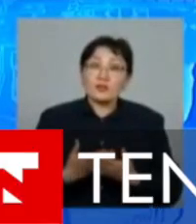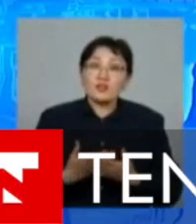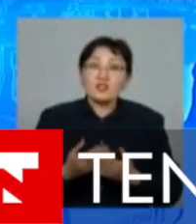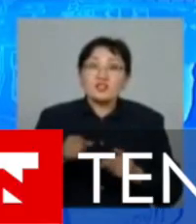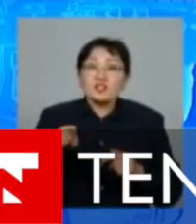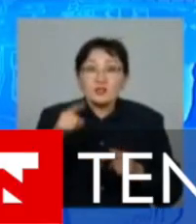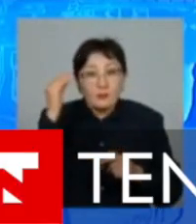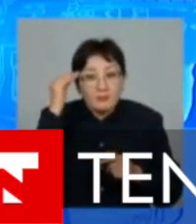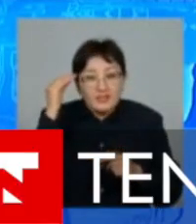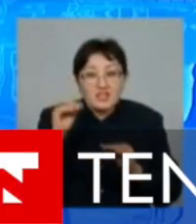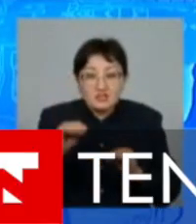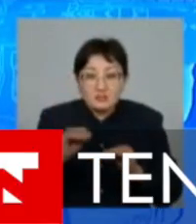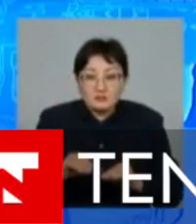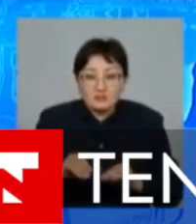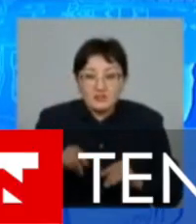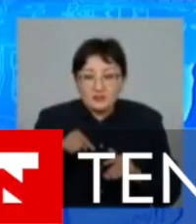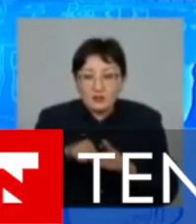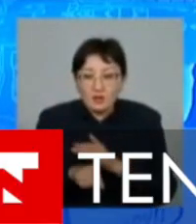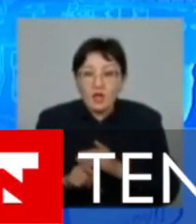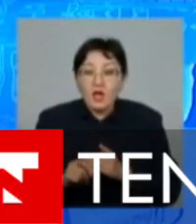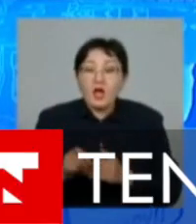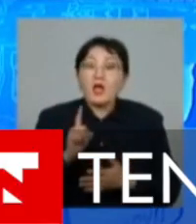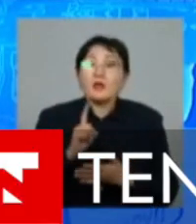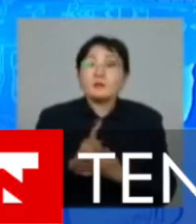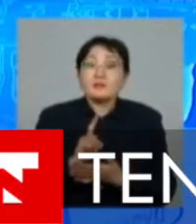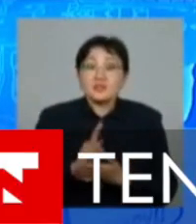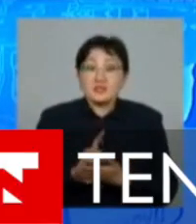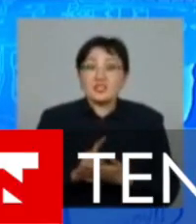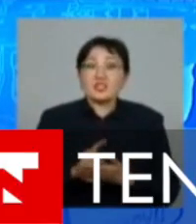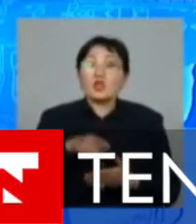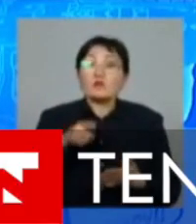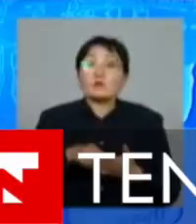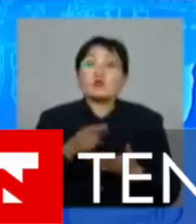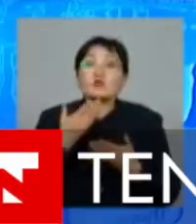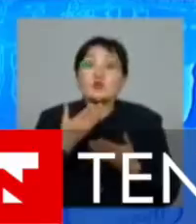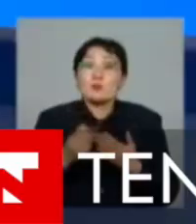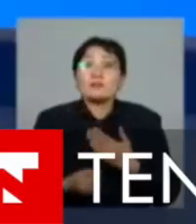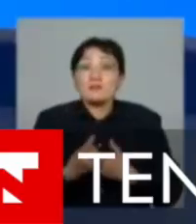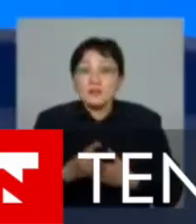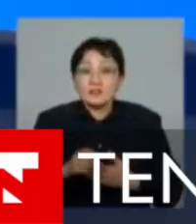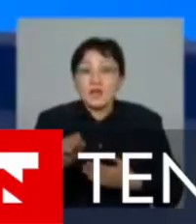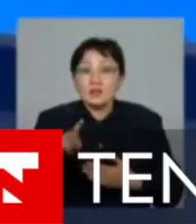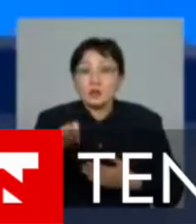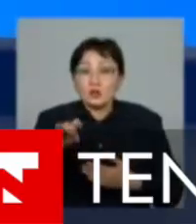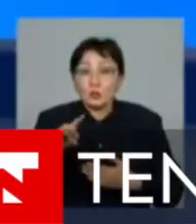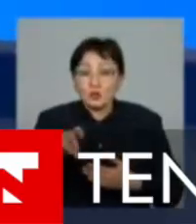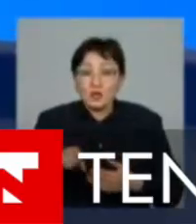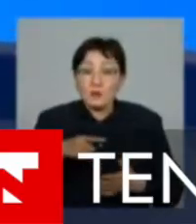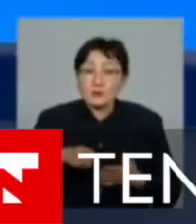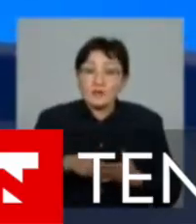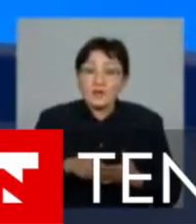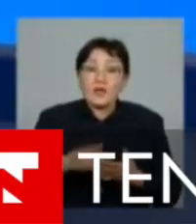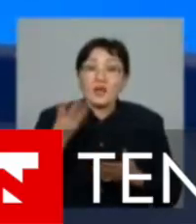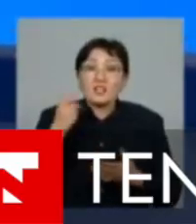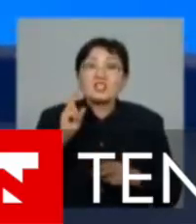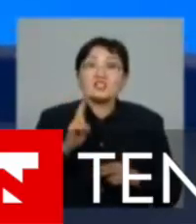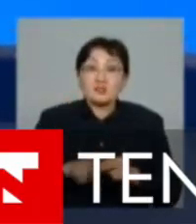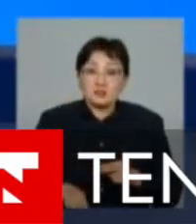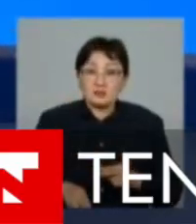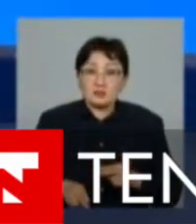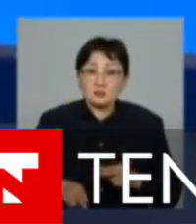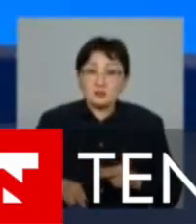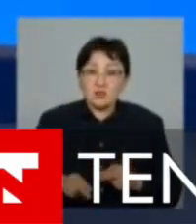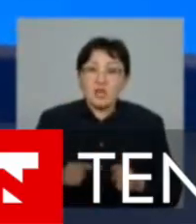ішіне обязательно шығады, Алтын Орда қашан шешіледі деп. Өкінішке орай, Алтын Орда қалаға жатпайды ол